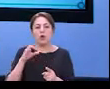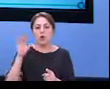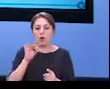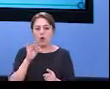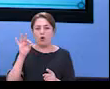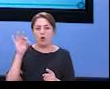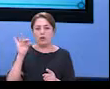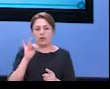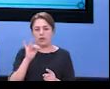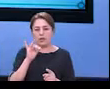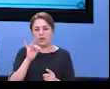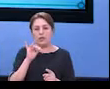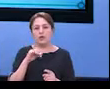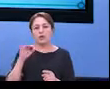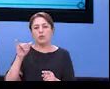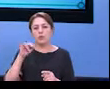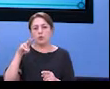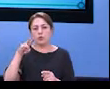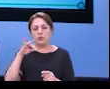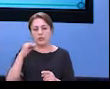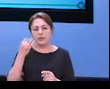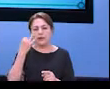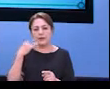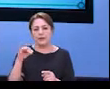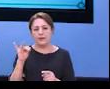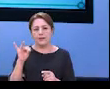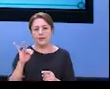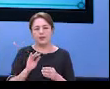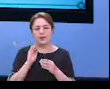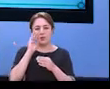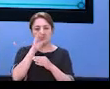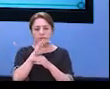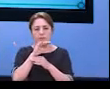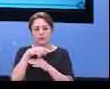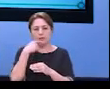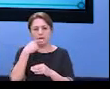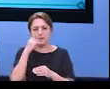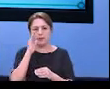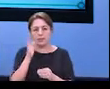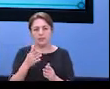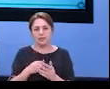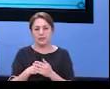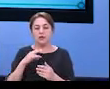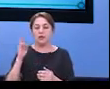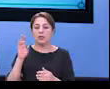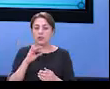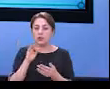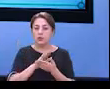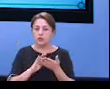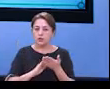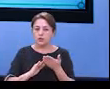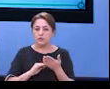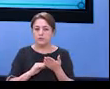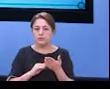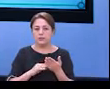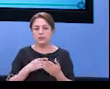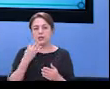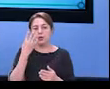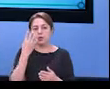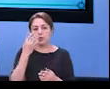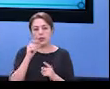i unlilarining orasida bitta y tovushi orttirib talaffuz qilinadi. Lekin yozganimizda